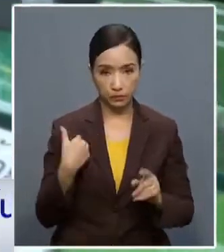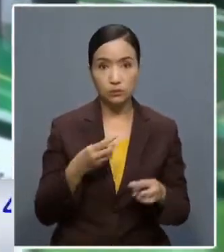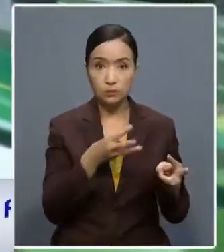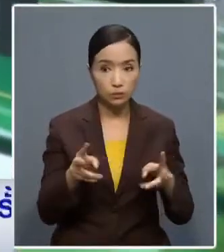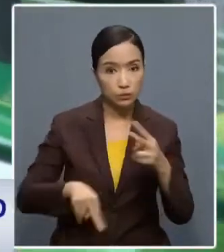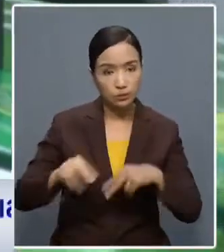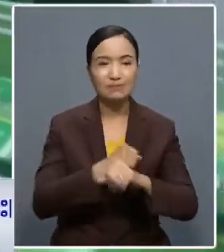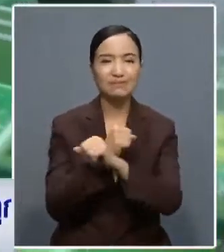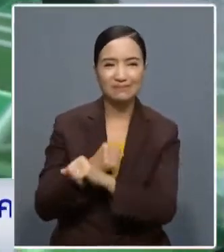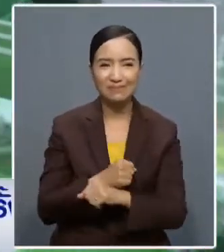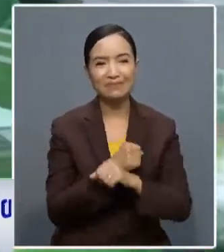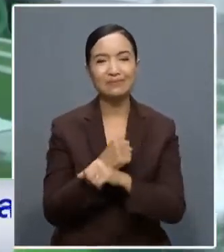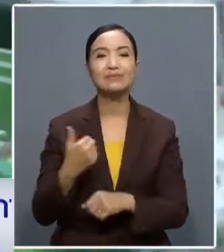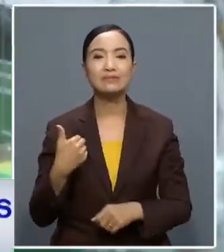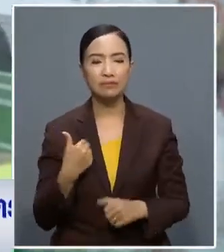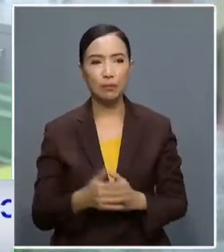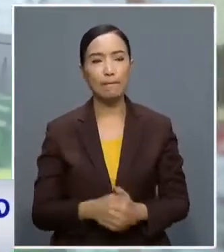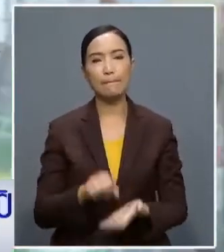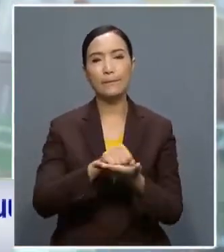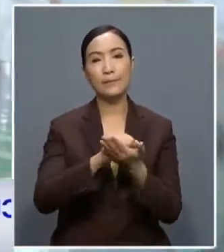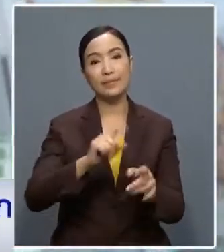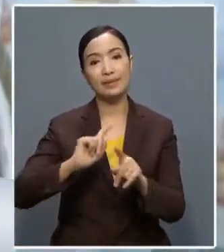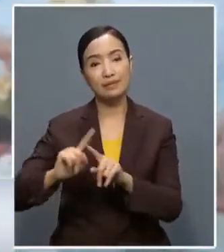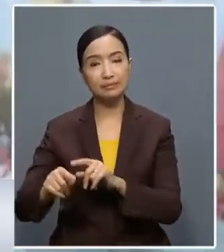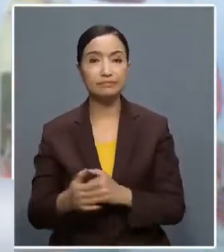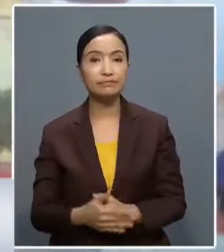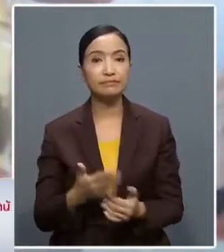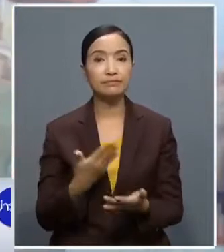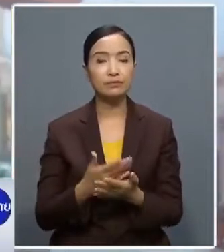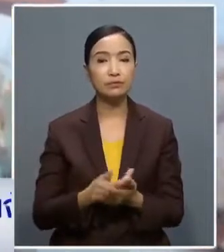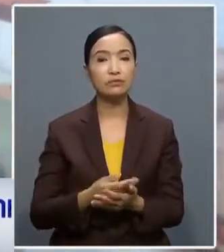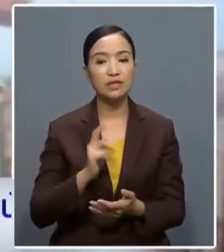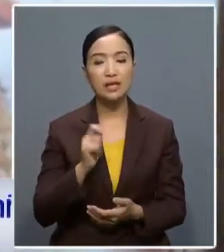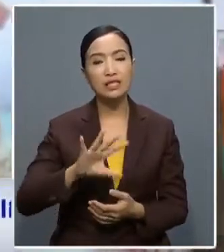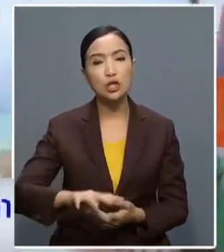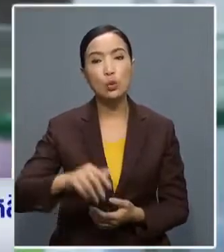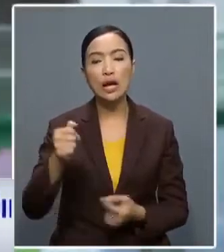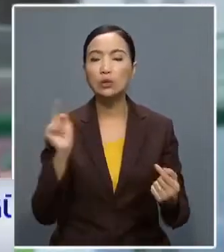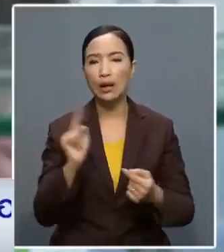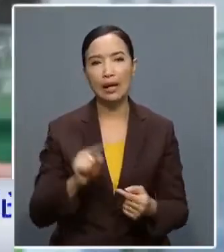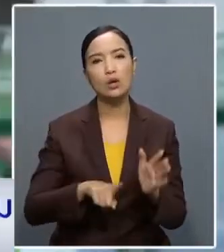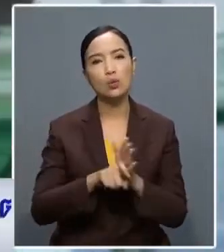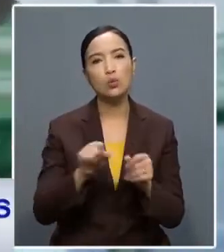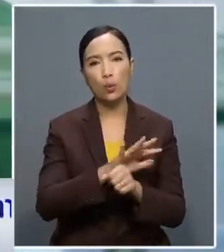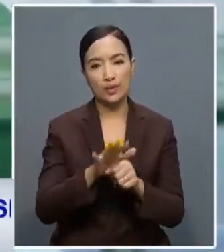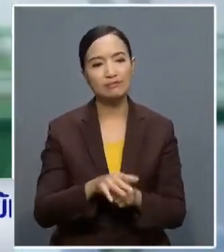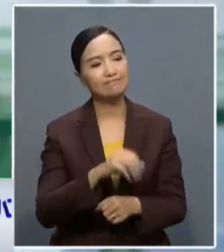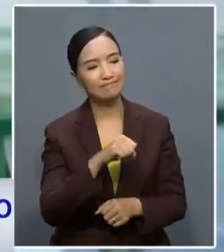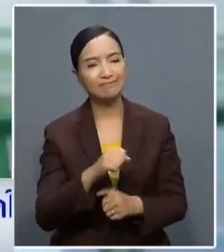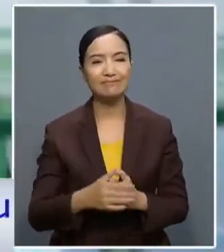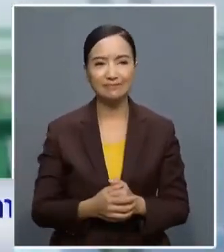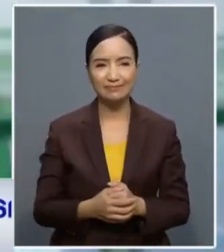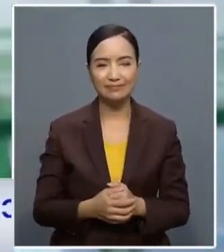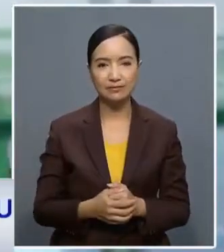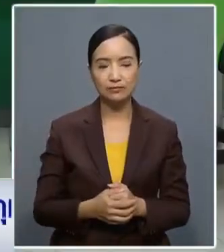การดูแลป้องกันอยู ่ ในส ่ วนของการให้บริการต่างๆ เงินเยียวยานี่ก็คือกรณีโควิด19เลยใช่ ใช่ครับ พูดถึงเรื่องของโควิดที่ส่งผ